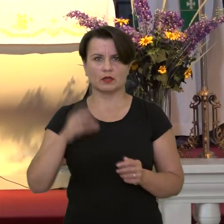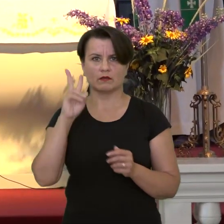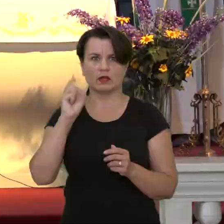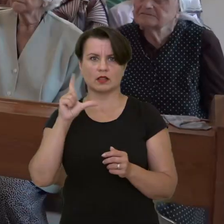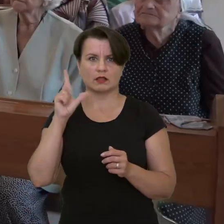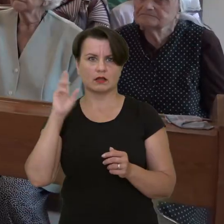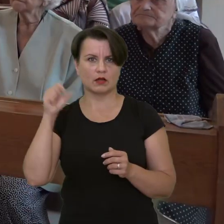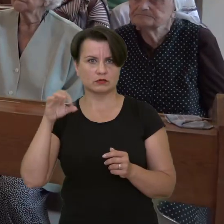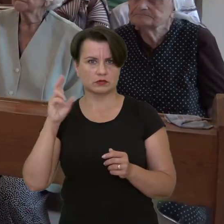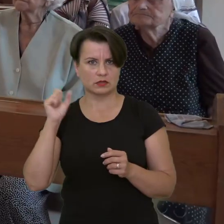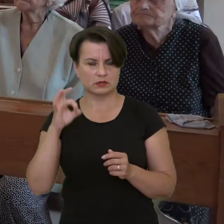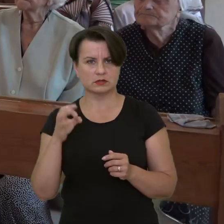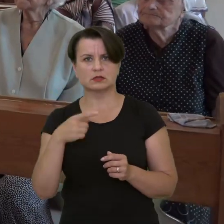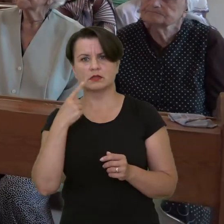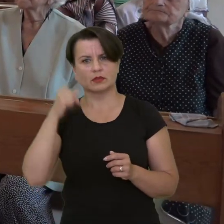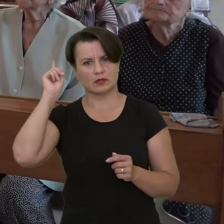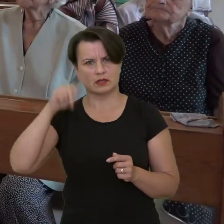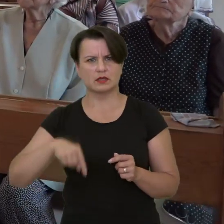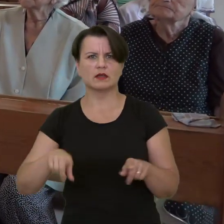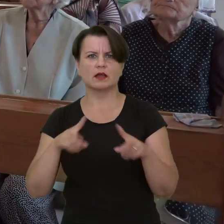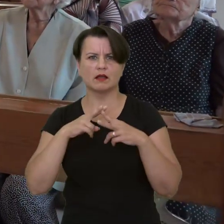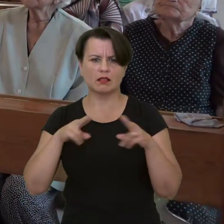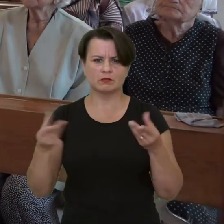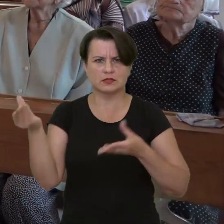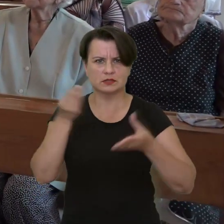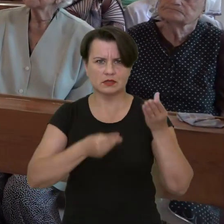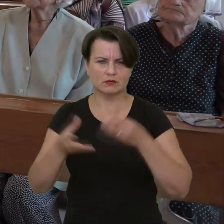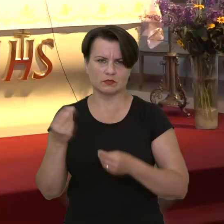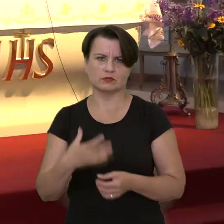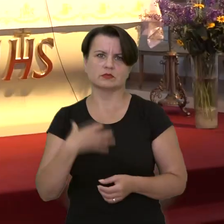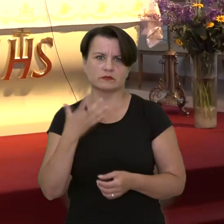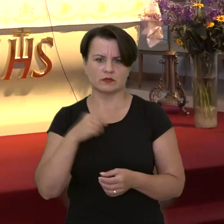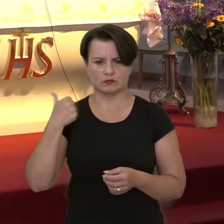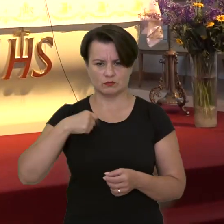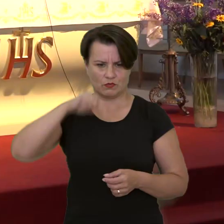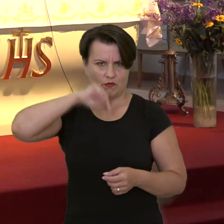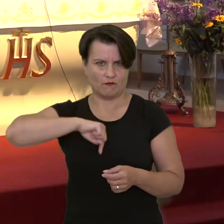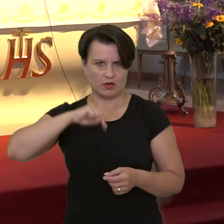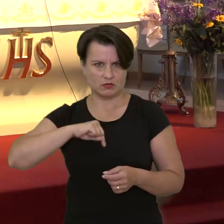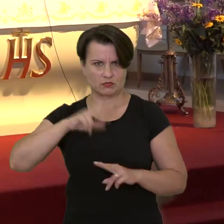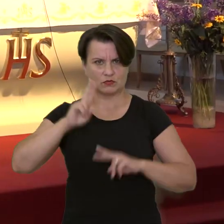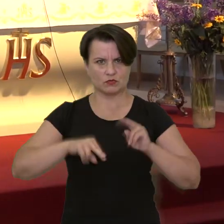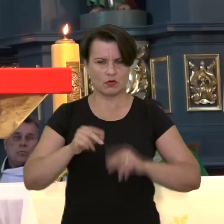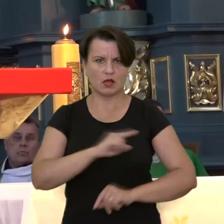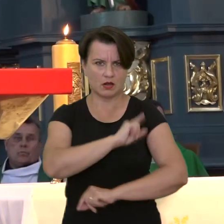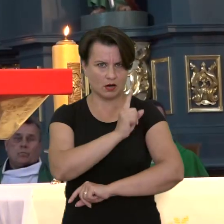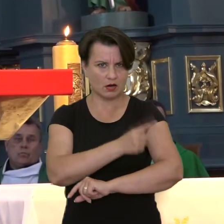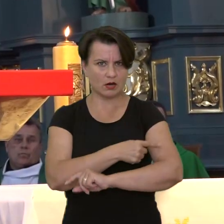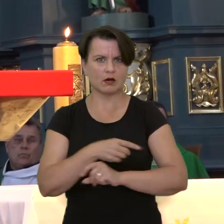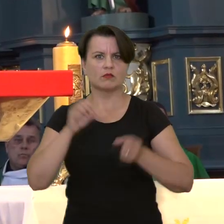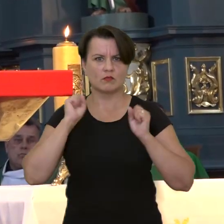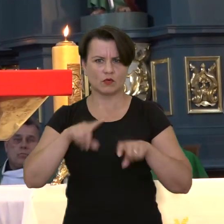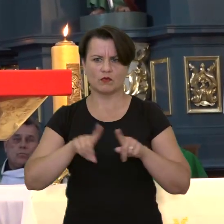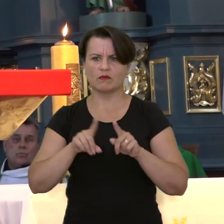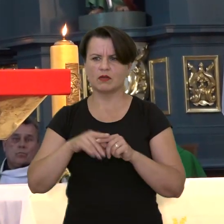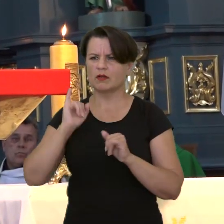Arnoldas Valkauskas pažymėjo, jog tikėjimas daro stebuklus, nes tai yra labai svarbu žmogaus vidinis nusiteikimas ir jėga, su kuria